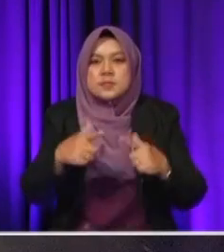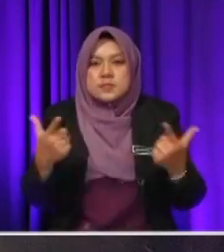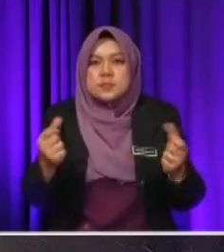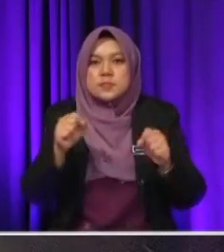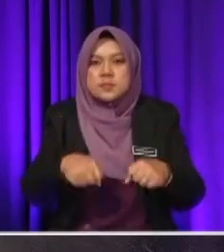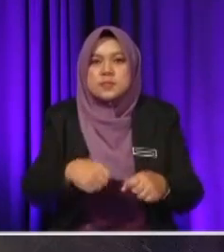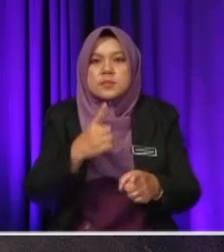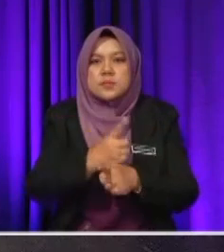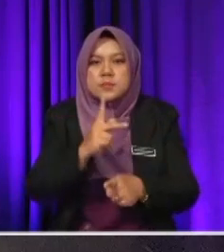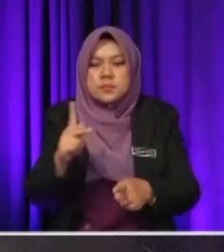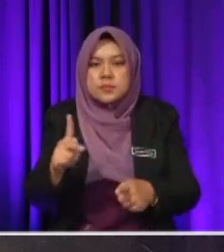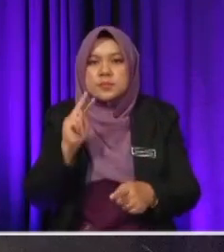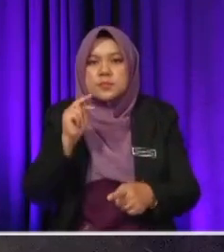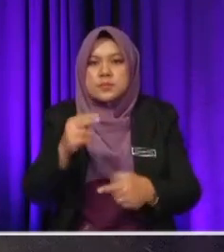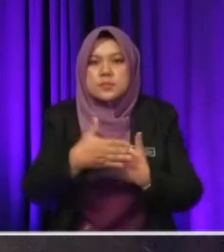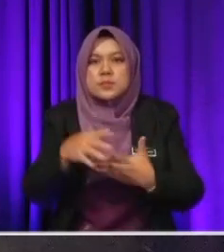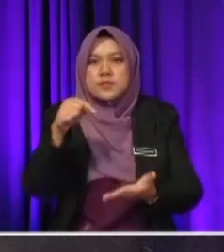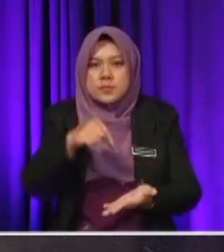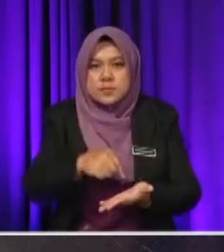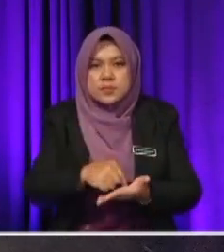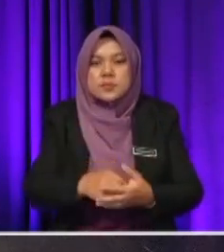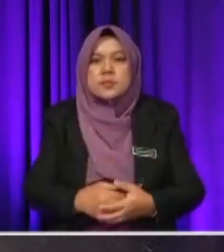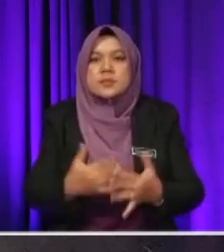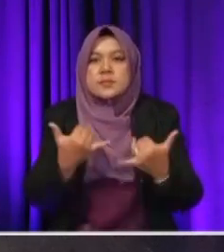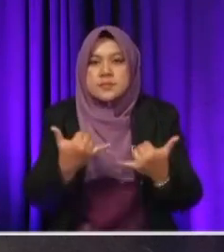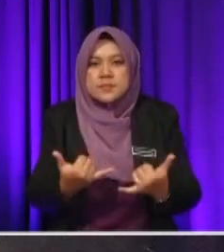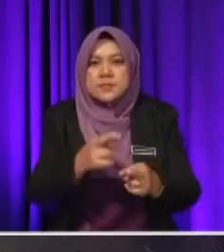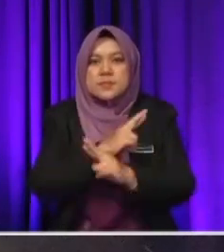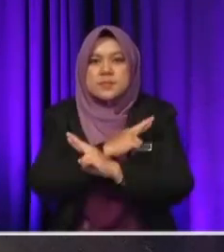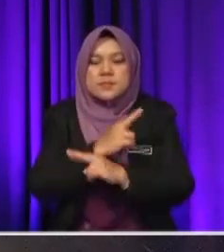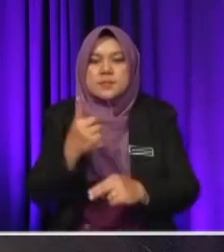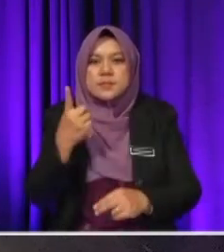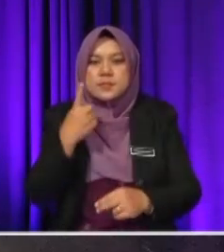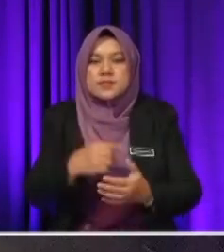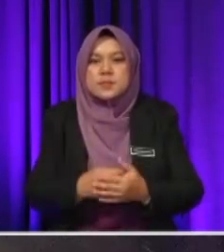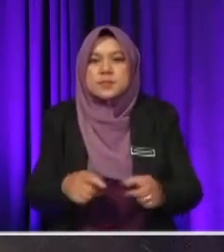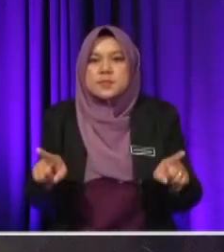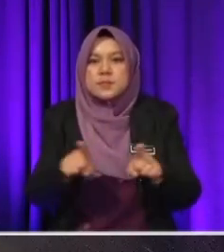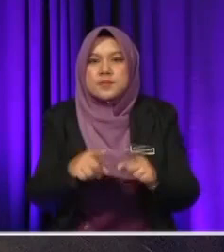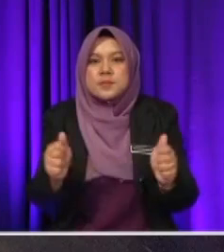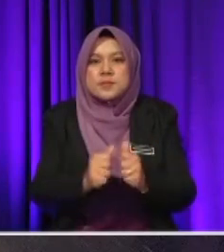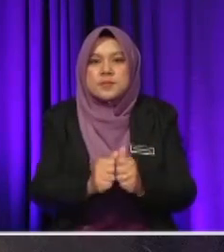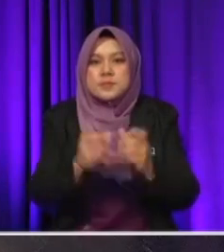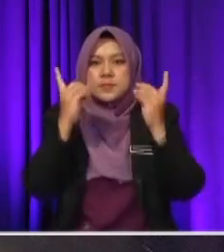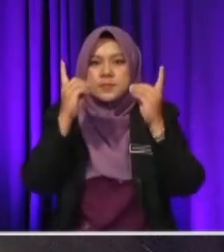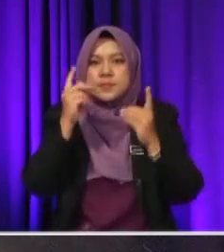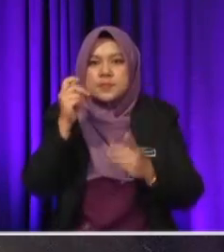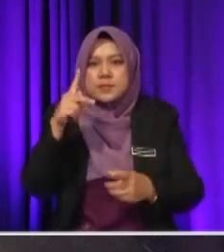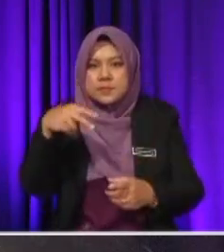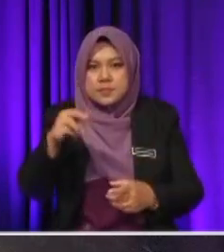betulkan Nah kita pahamkan lagi lepas ini Oke kita ndak berhenti berhak seketika jadi teruskan bersama kami dalam Islam